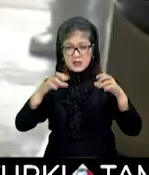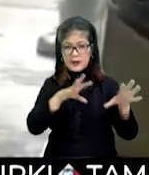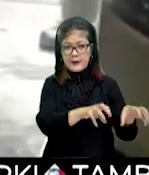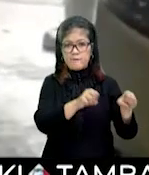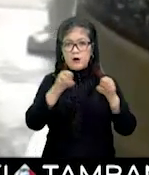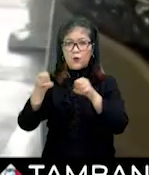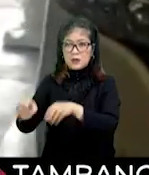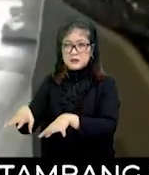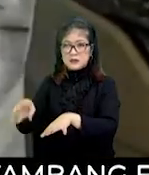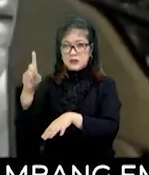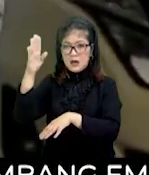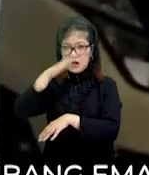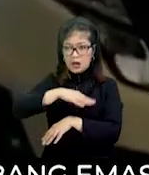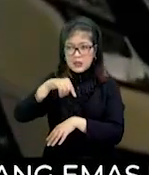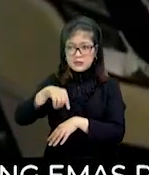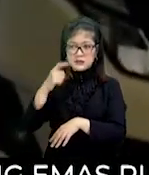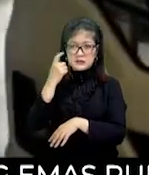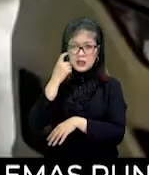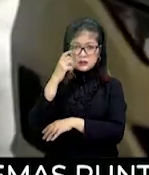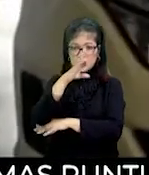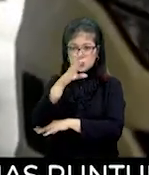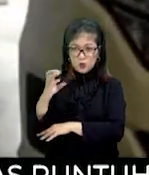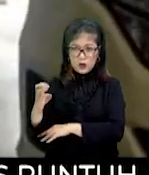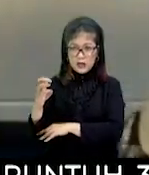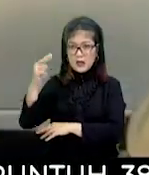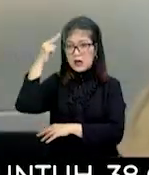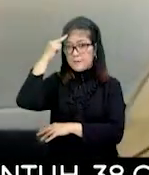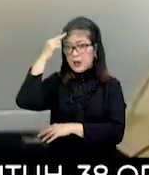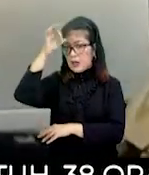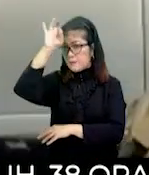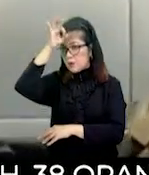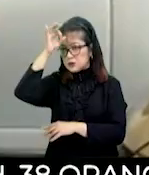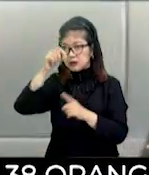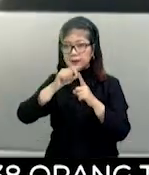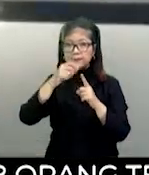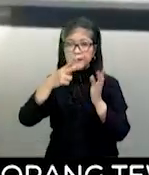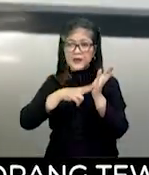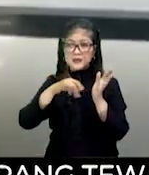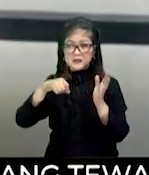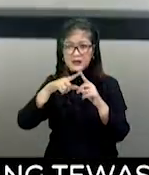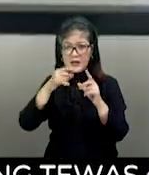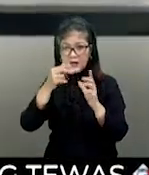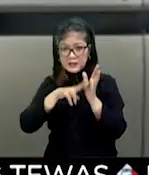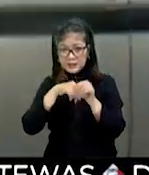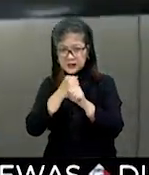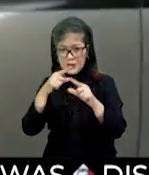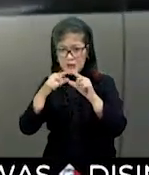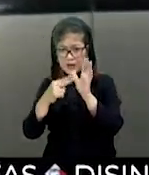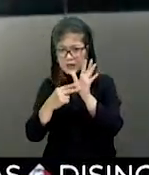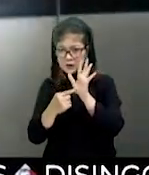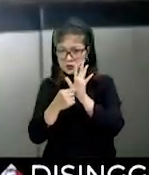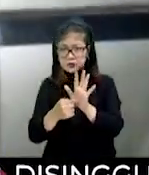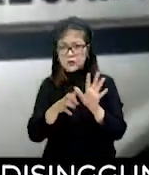Selasa sore. Menurut Kapolsek Penjaringan, wanita tersebut evakuasi setelah hasil tes PCR menunjukkan ia positif